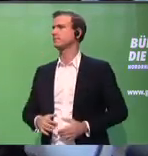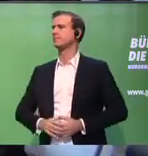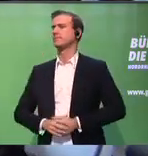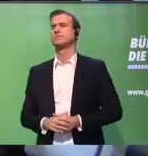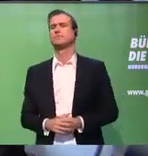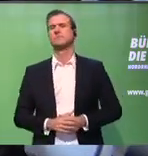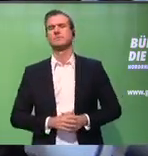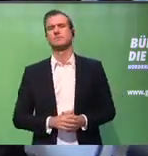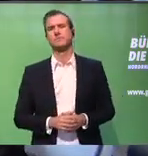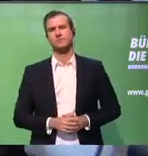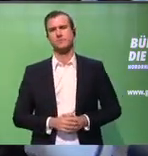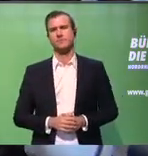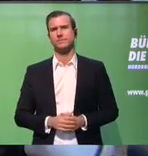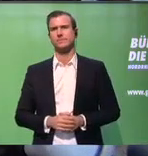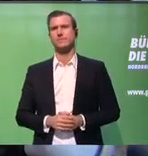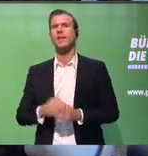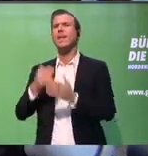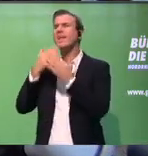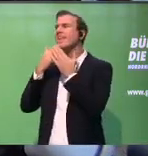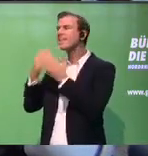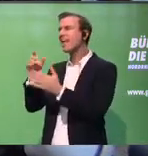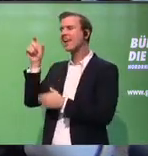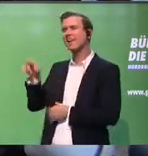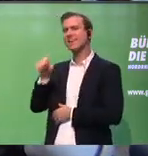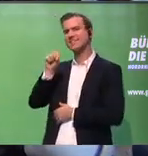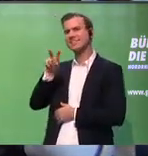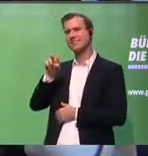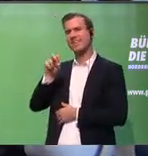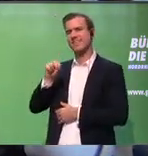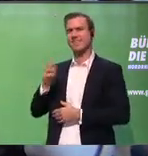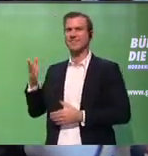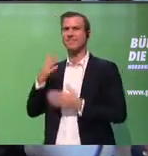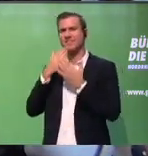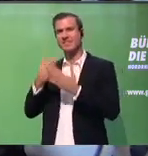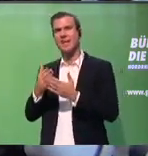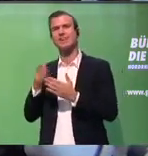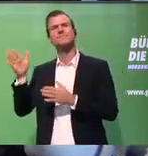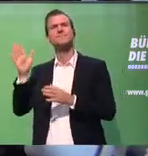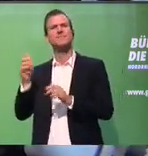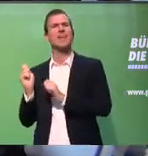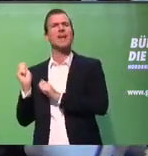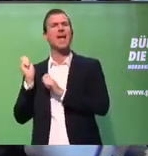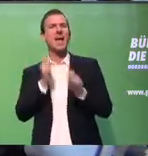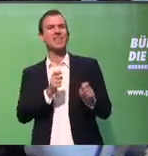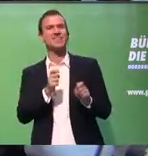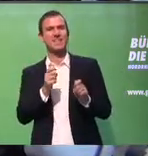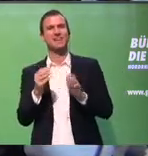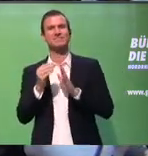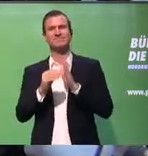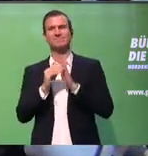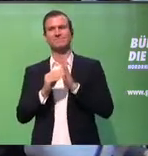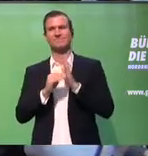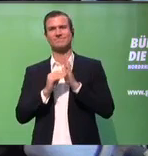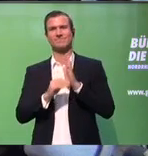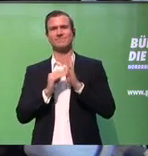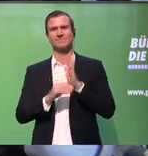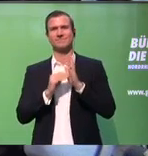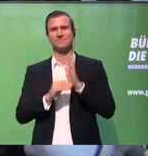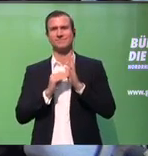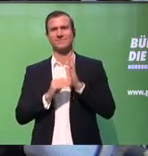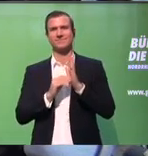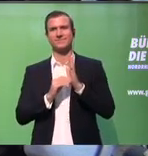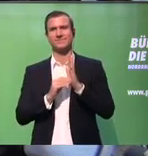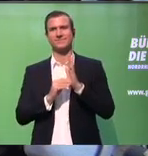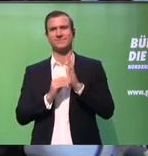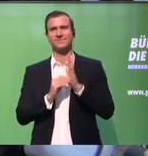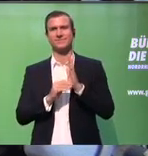Danke, danke, lieber Sven. Im Antrag steht es, und heute Morgen war darüber